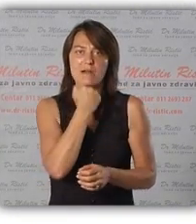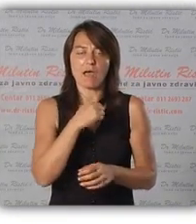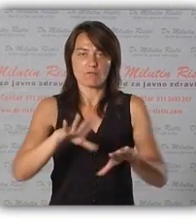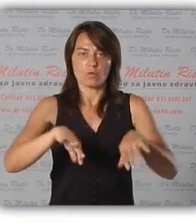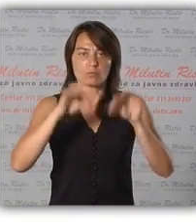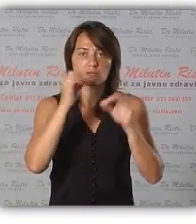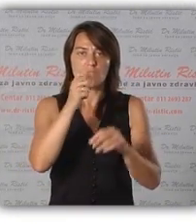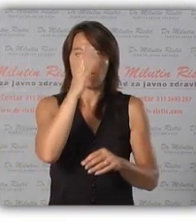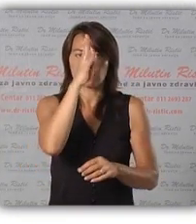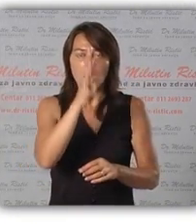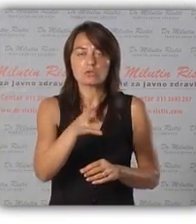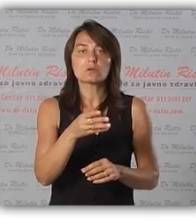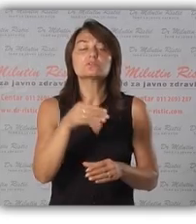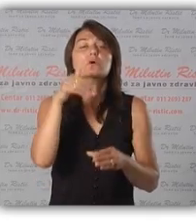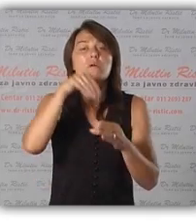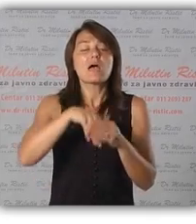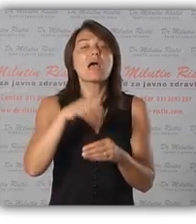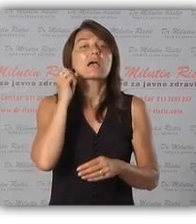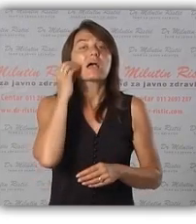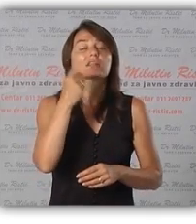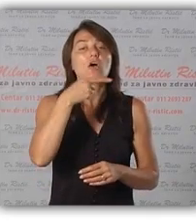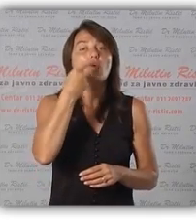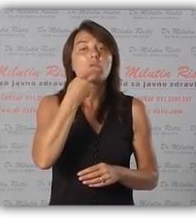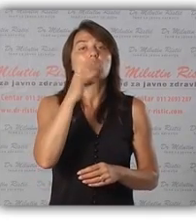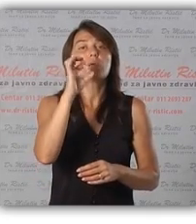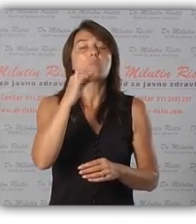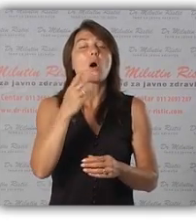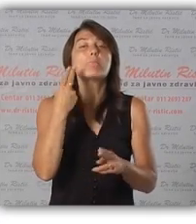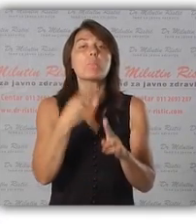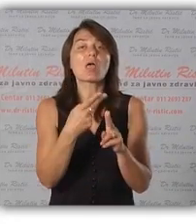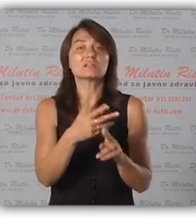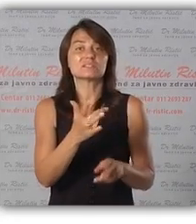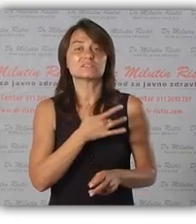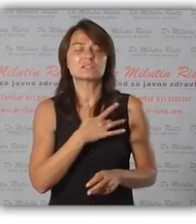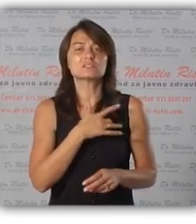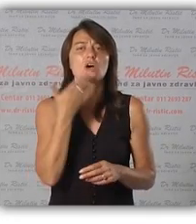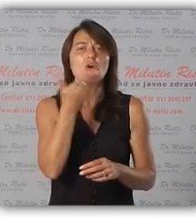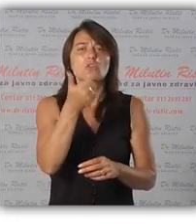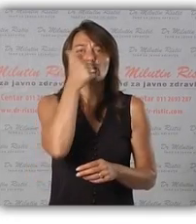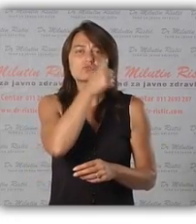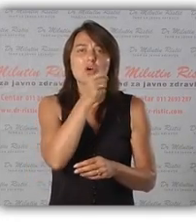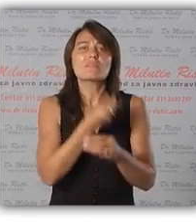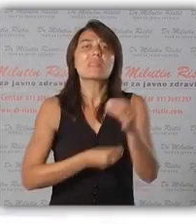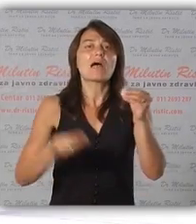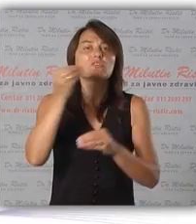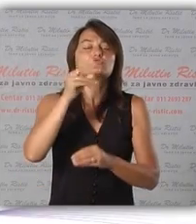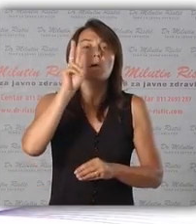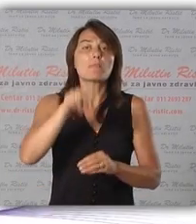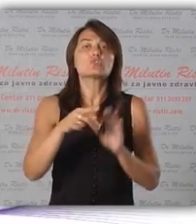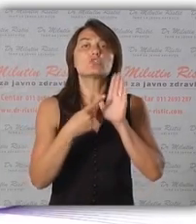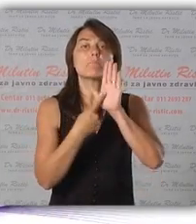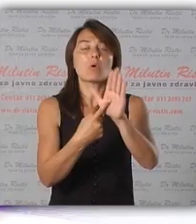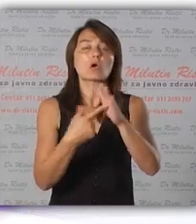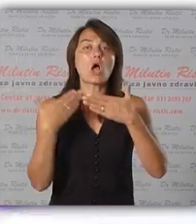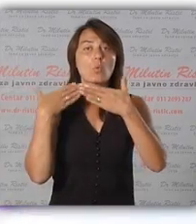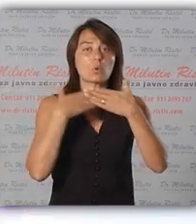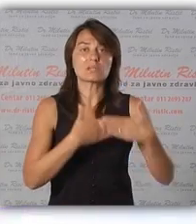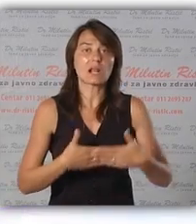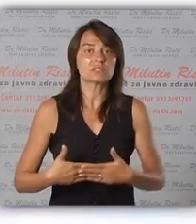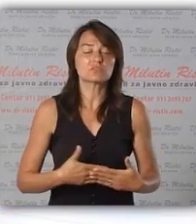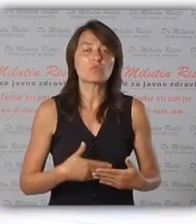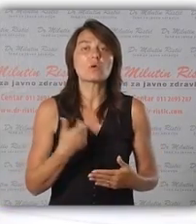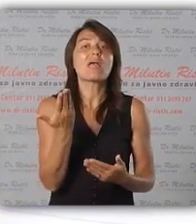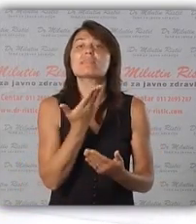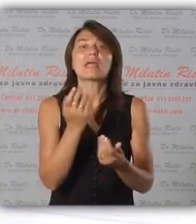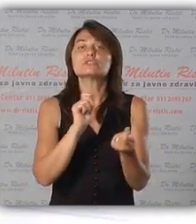pravu dijagnozu. U suštini, kada govorimo o ishemijskoj bolesti srca, znači ono što najviše može da nam pokaže